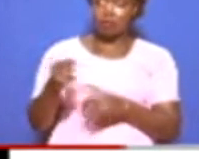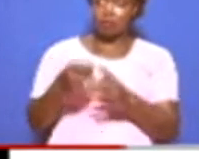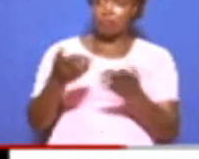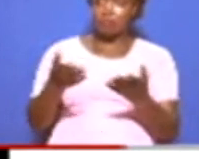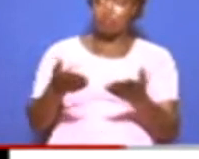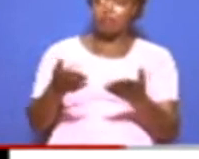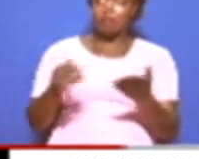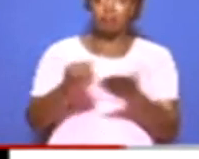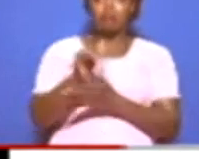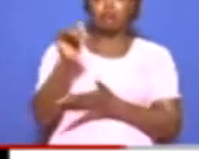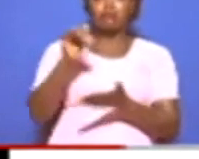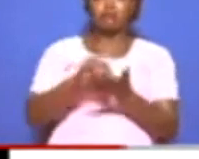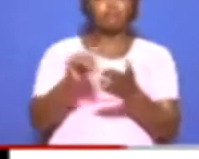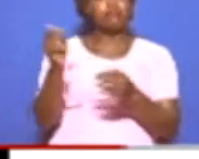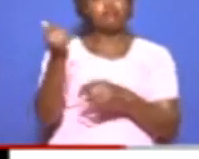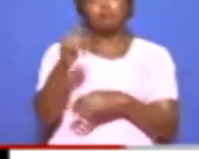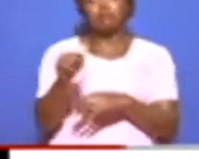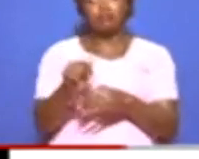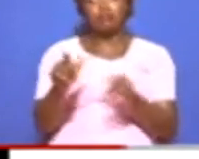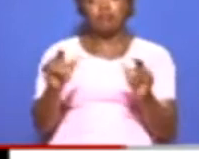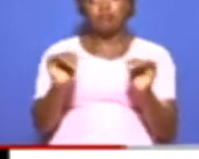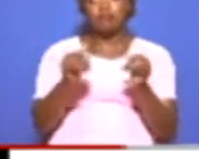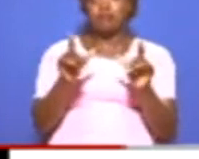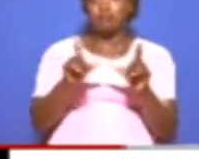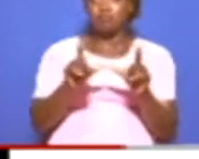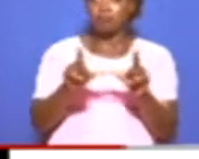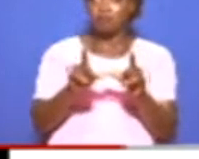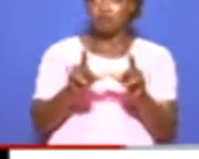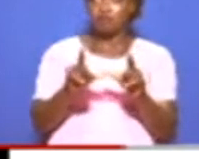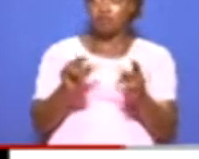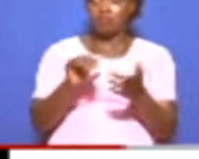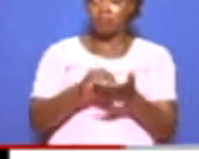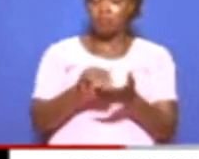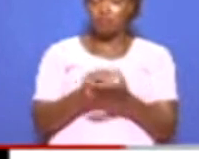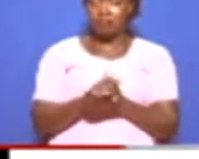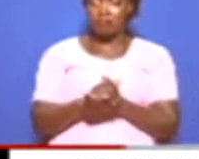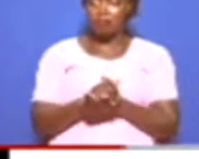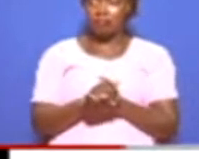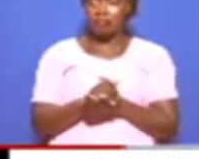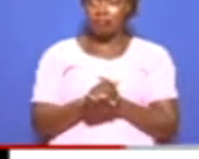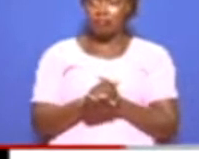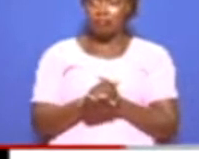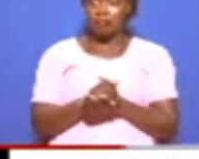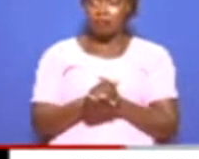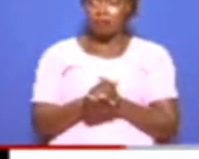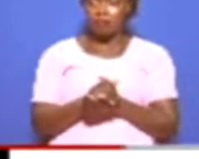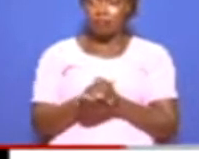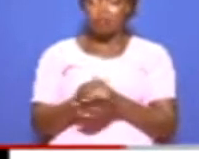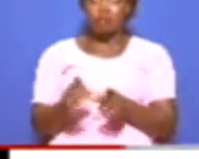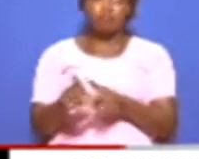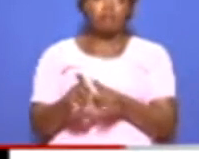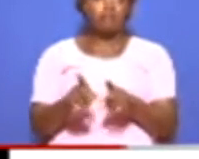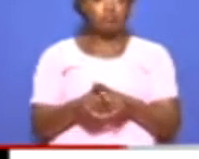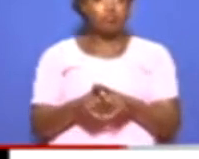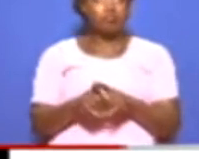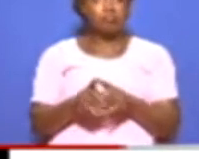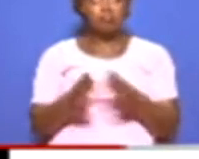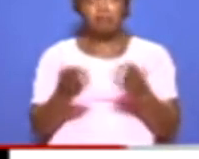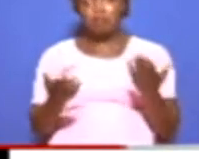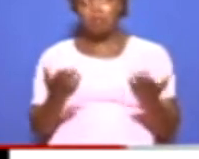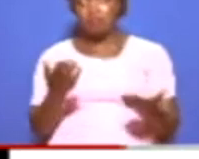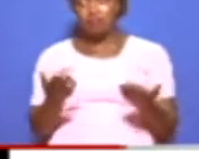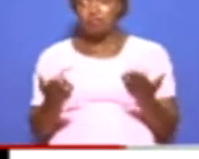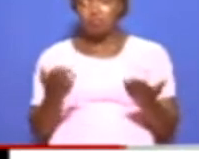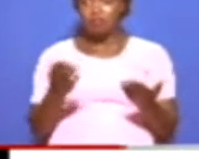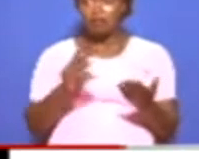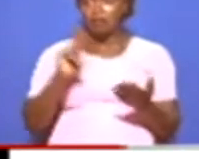kuruka mpaka ipate certification upya. Ndio hiyo. Na kando na hivyo, tuangazie pengine masuala kwamba